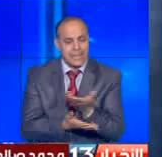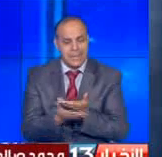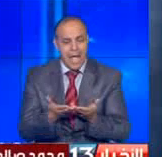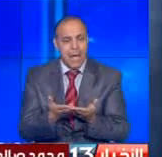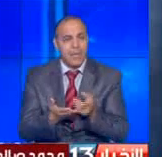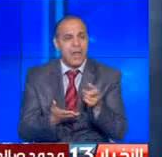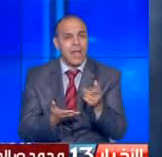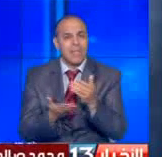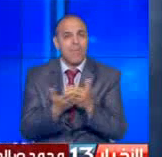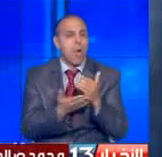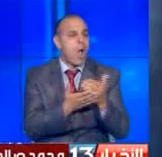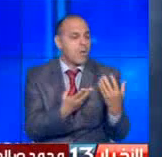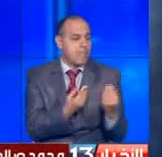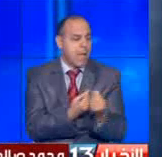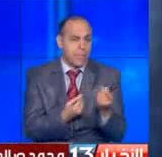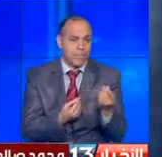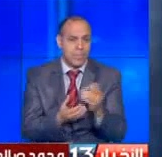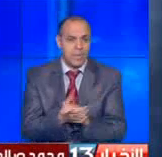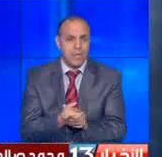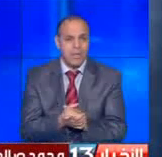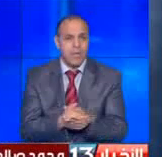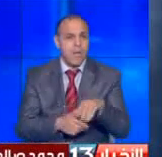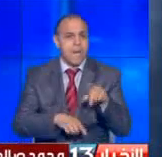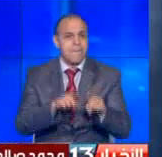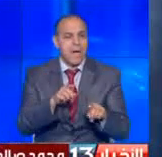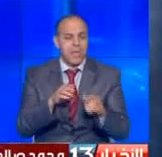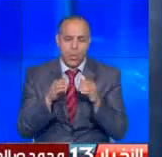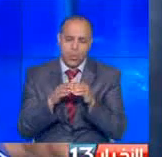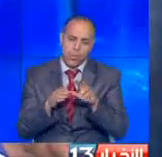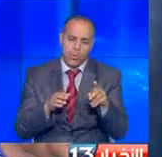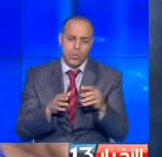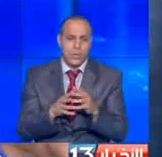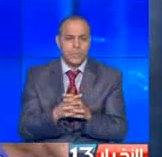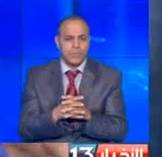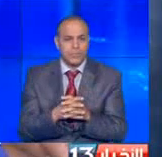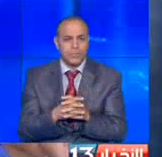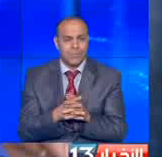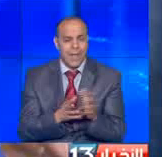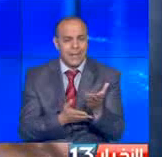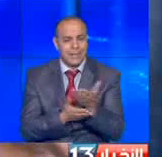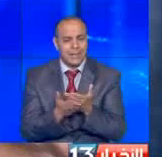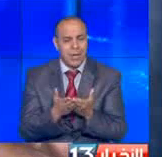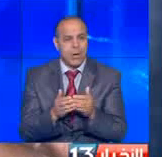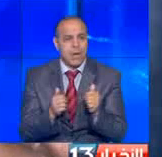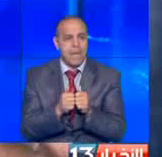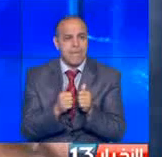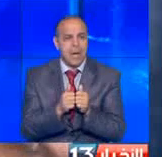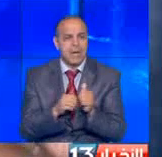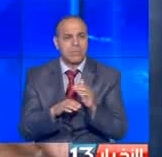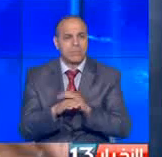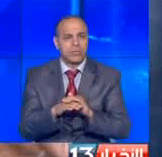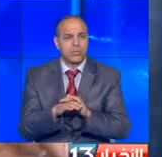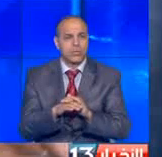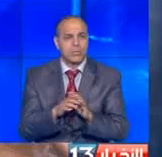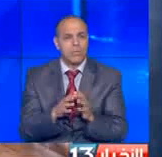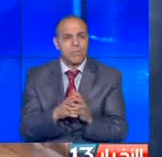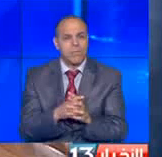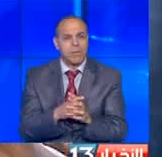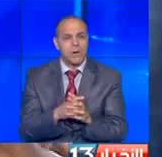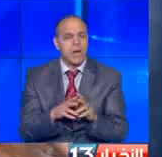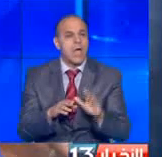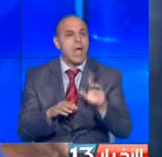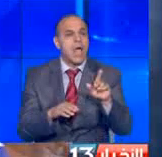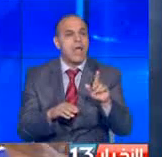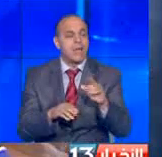مع هذه المقاولات او يعني بعد محاولات اخرى للتعامل معها في الاطار انجاز ما يتعين